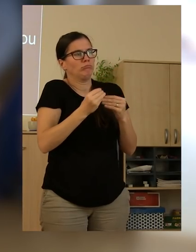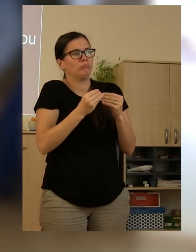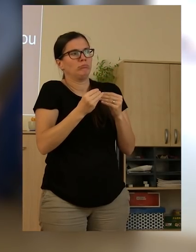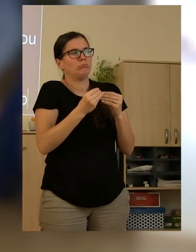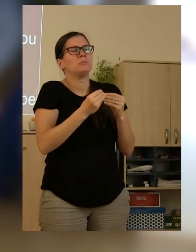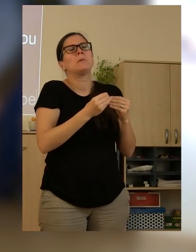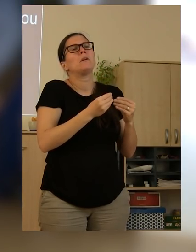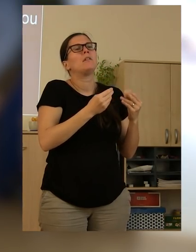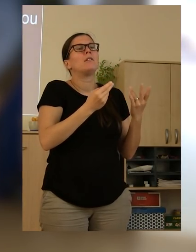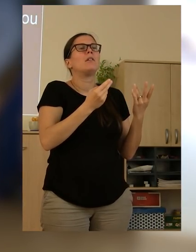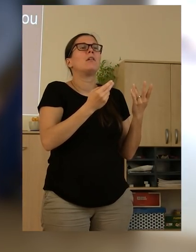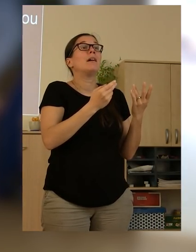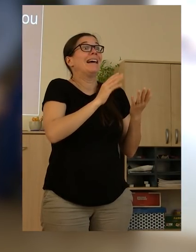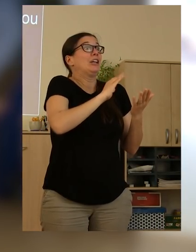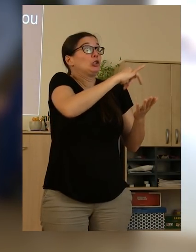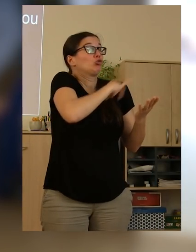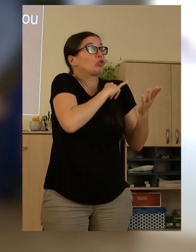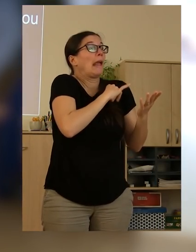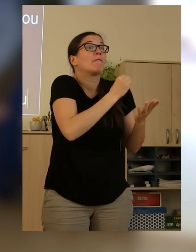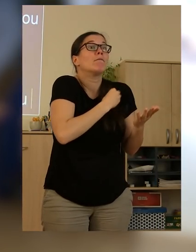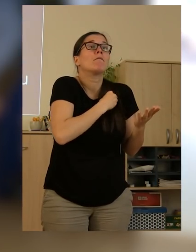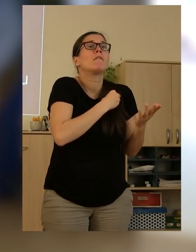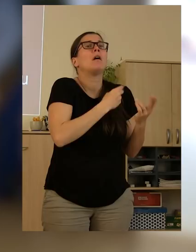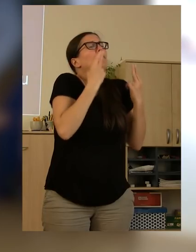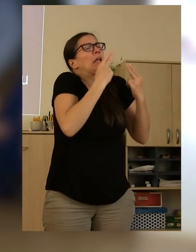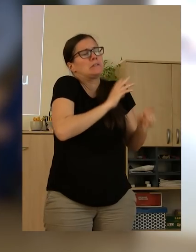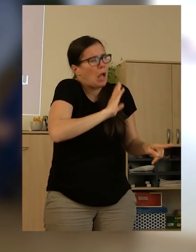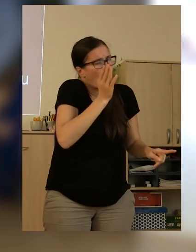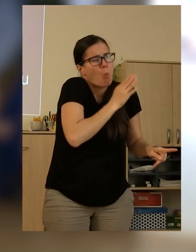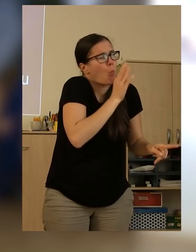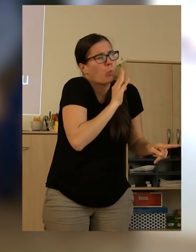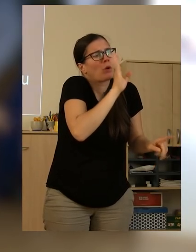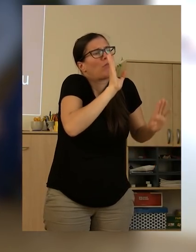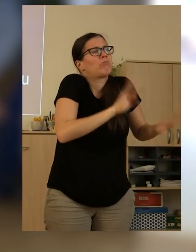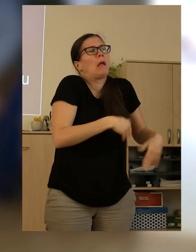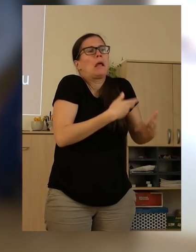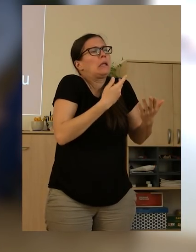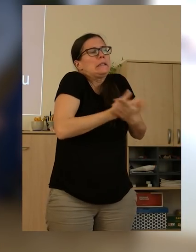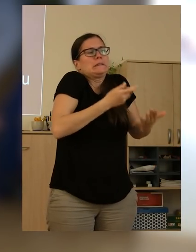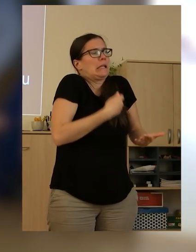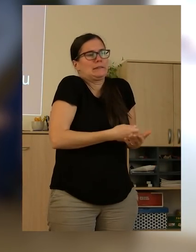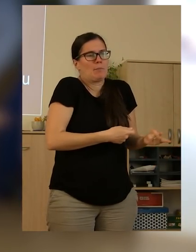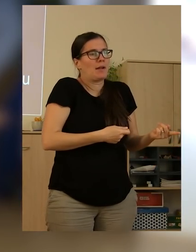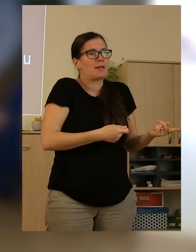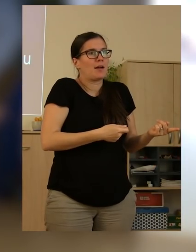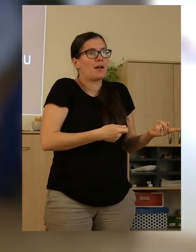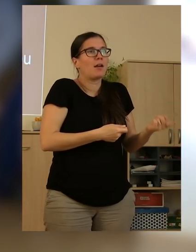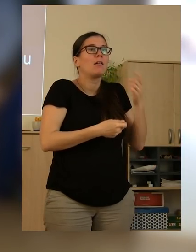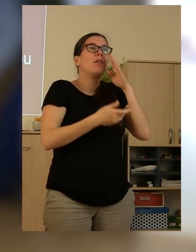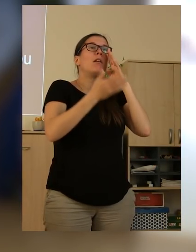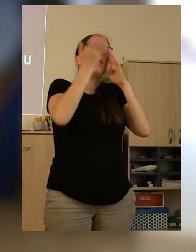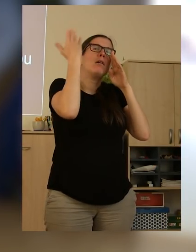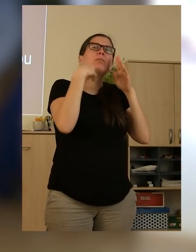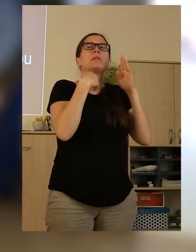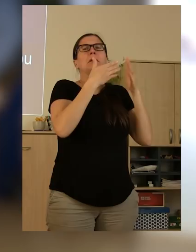to neznamená, rovnou říká jeho já. Jo? Bloudil jsem